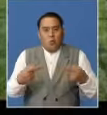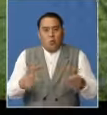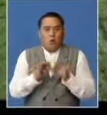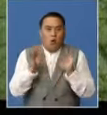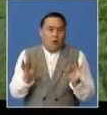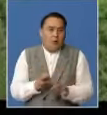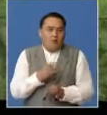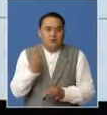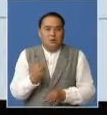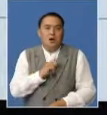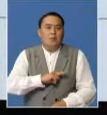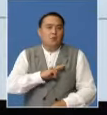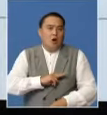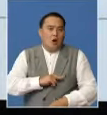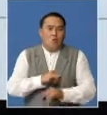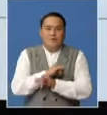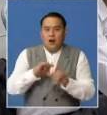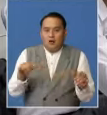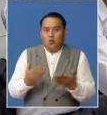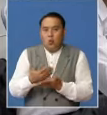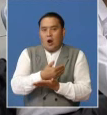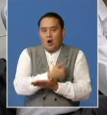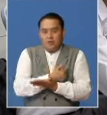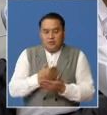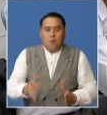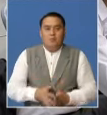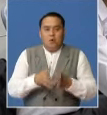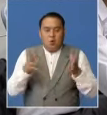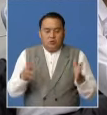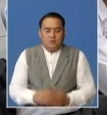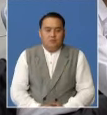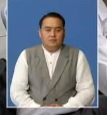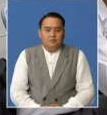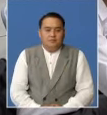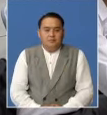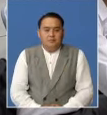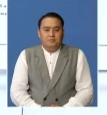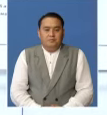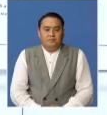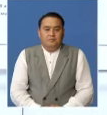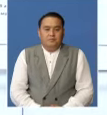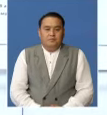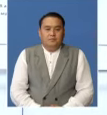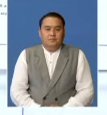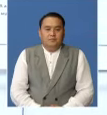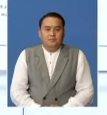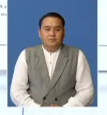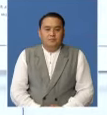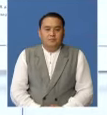образом, цифровизация работает на увеличение урожайности и продуктивности агропромышленного сектора.